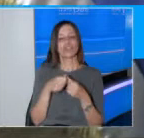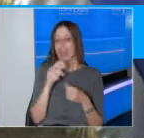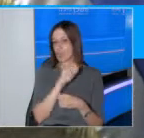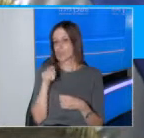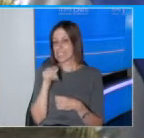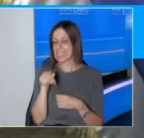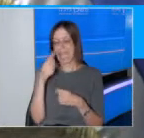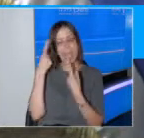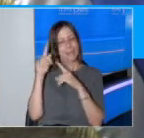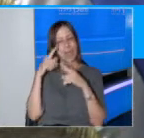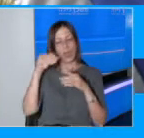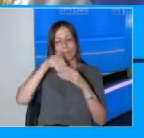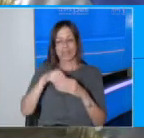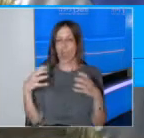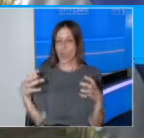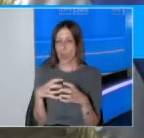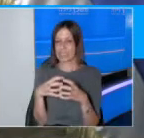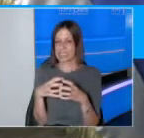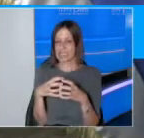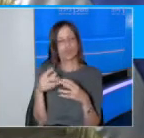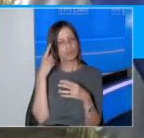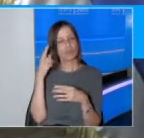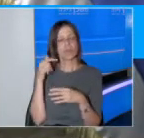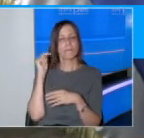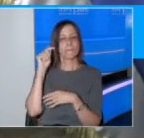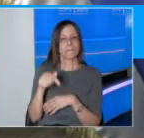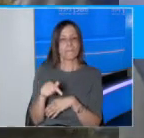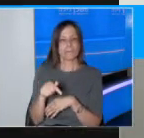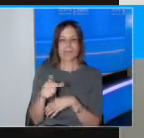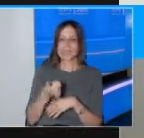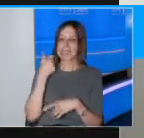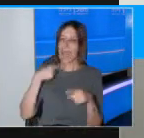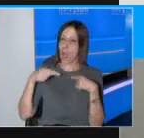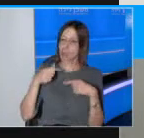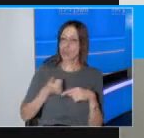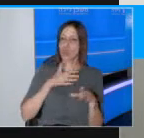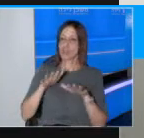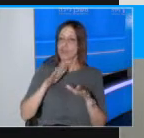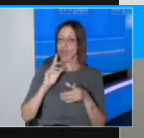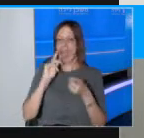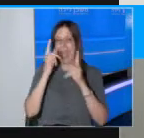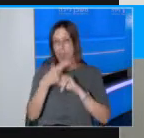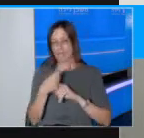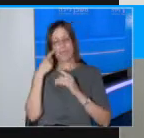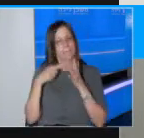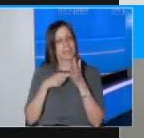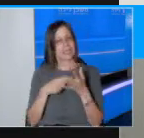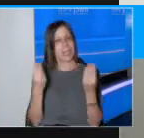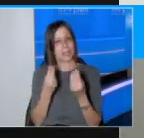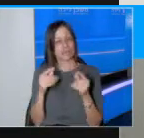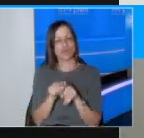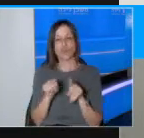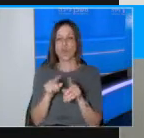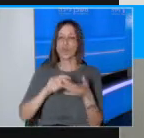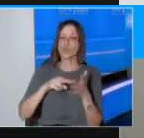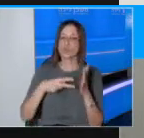הזה, המחלוקות בתוך הקואליציה. אתה יודע, מגיע שר החוץ, ראש הממשלה החליפי, מציג משהו שנראה כמו תוכנית